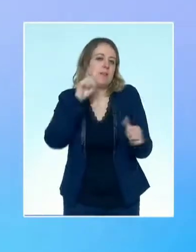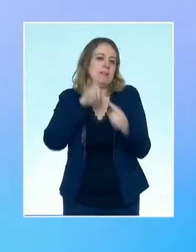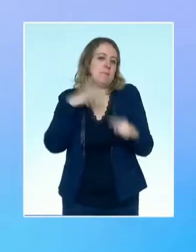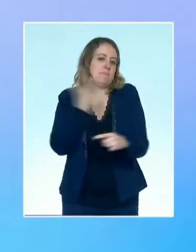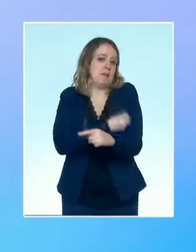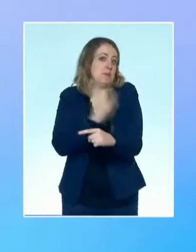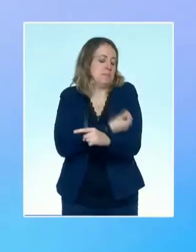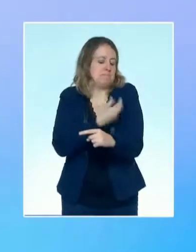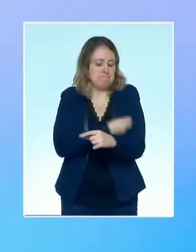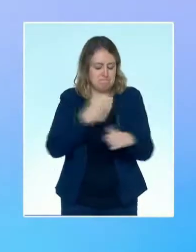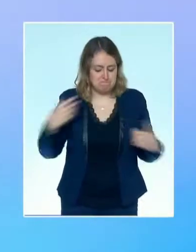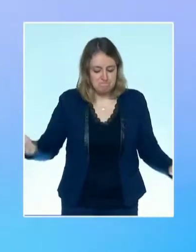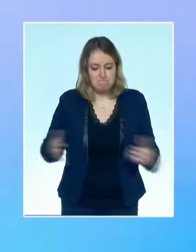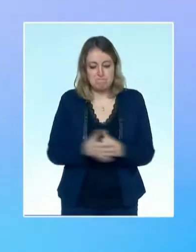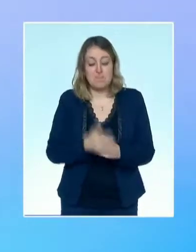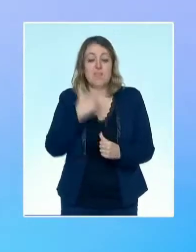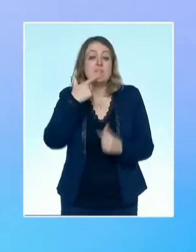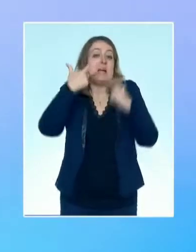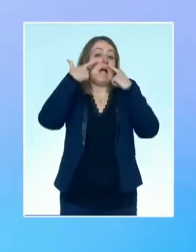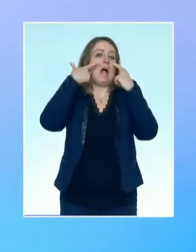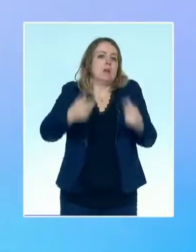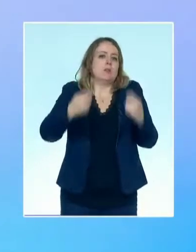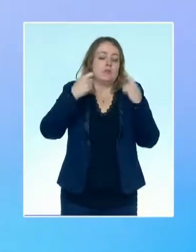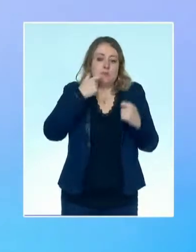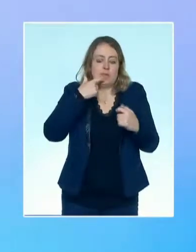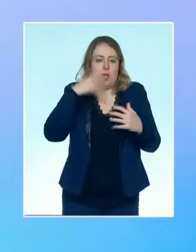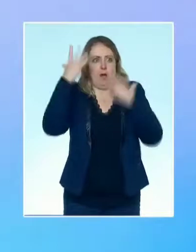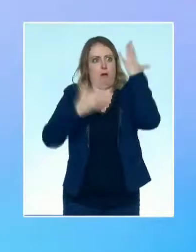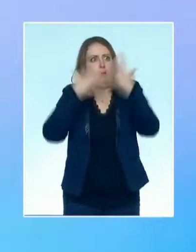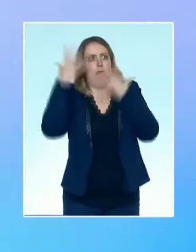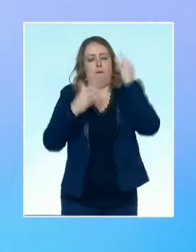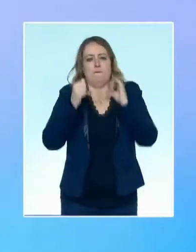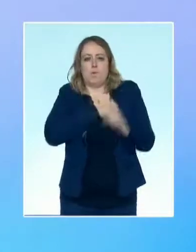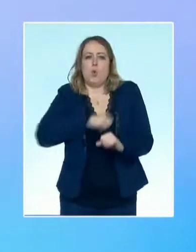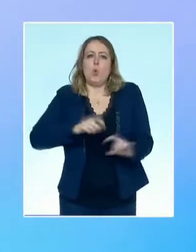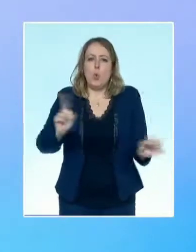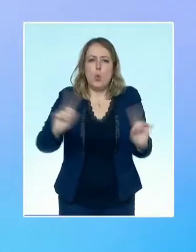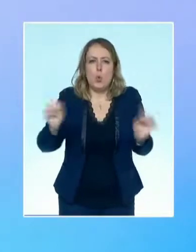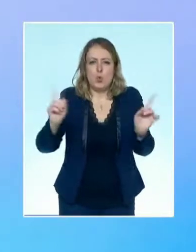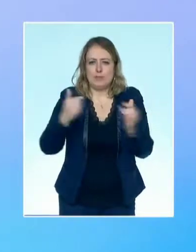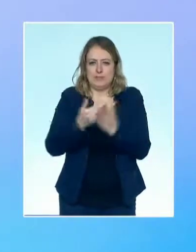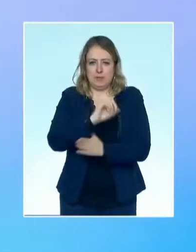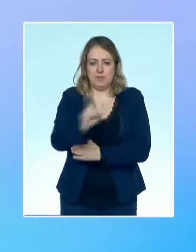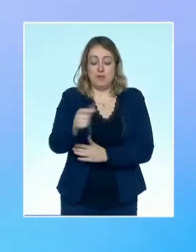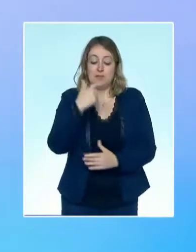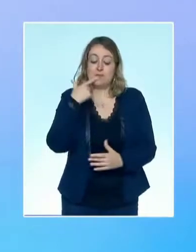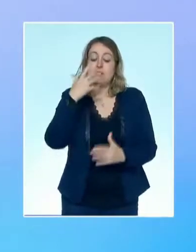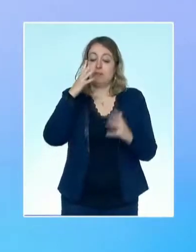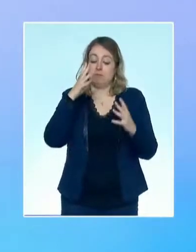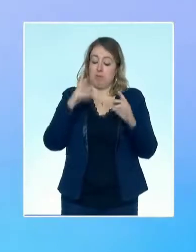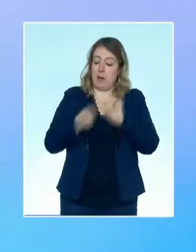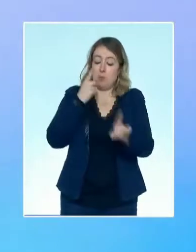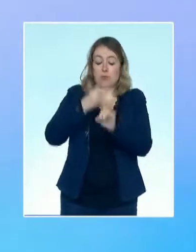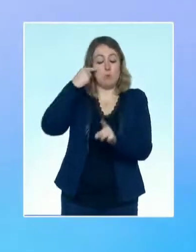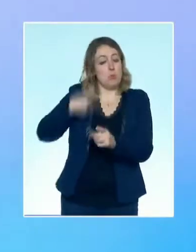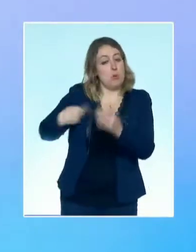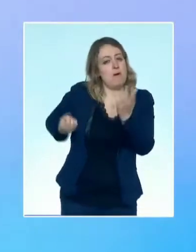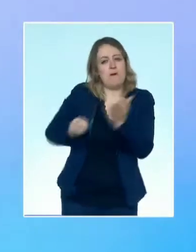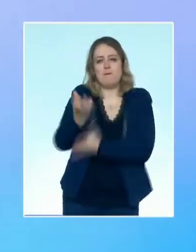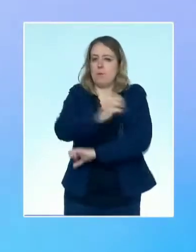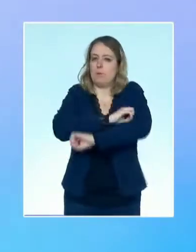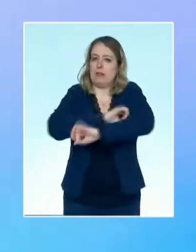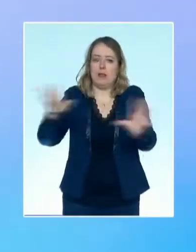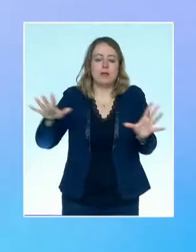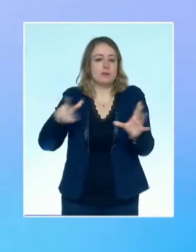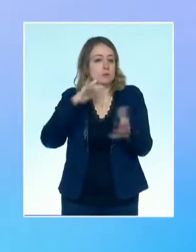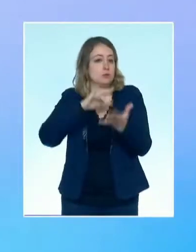leur drapeau européen et français. T'as vu, les deux ont le droit à ça. Du tout, c'est pas le discours. Il fallait surtout pas le mettre au milieu pour les deux. Chacun le les